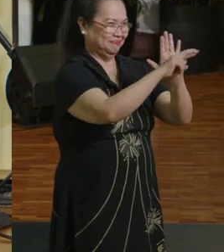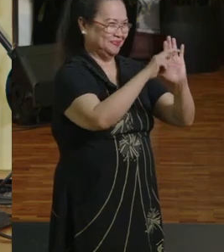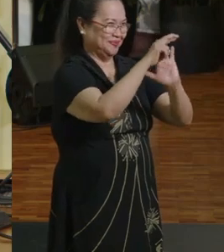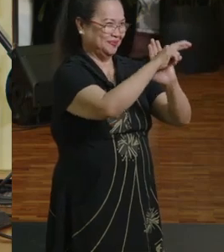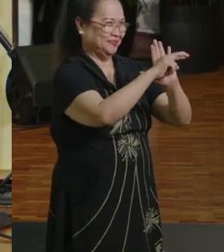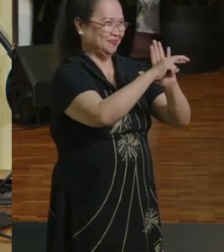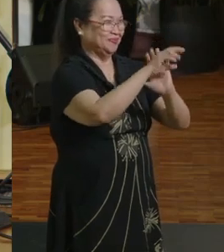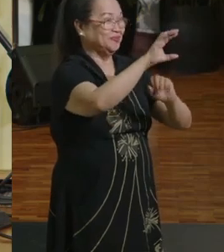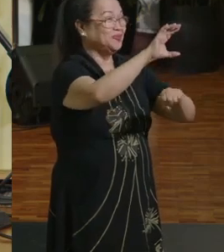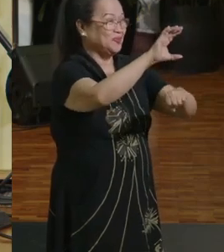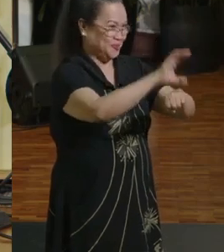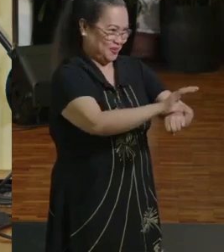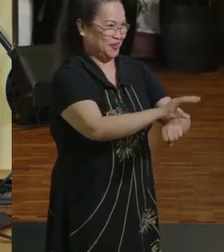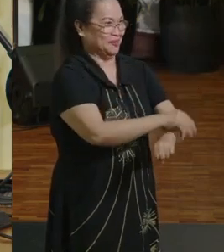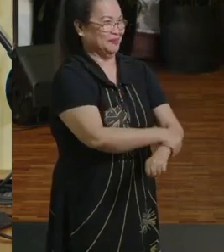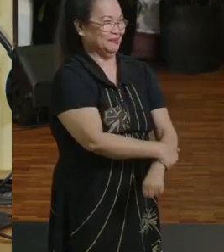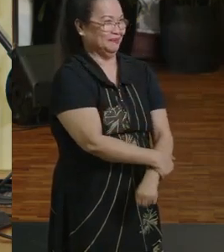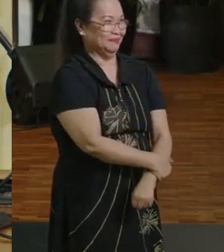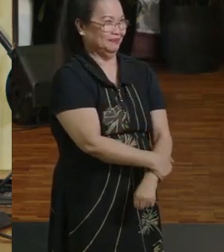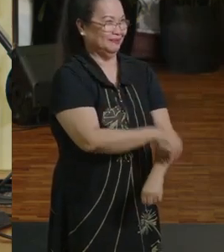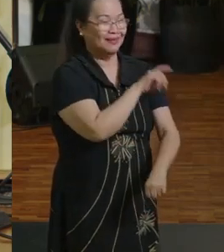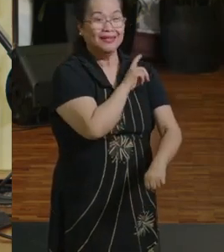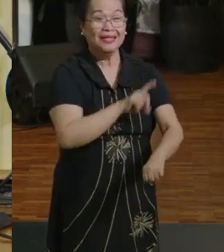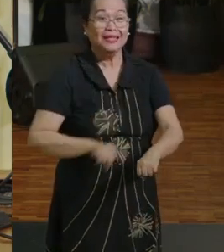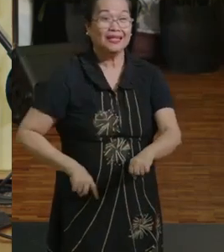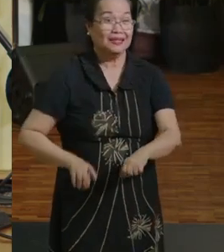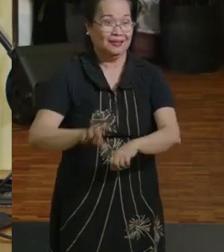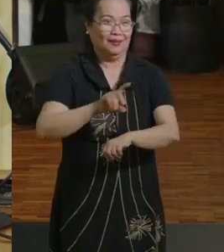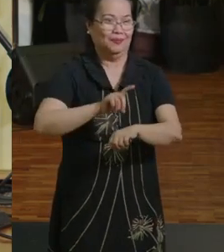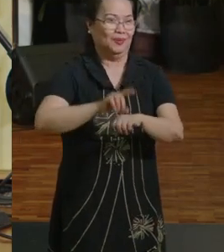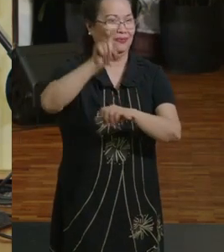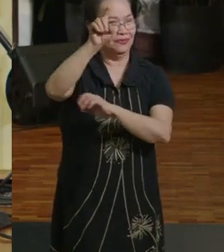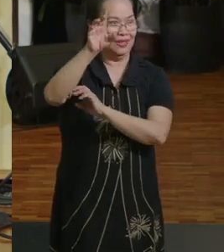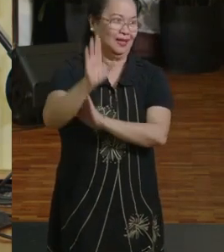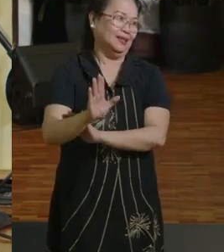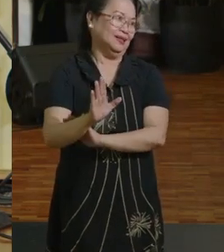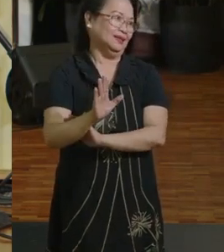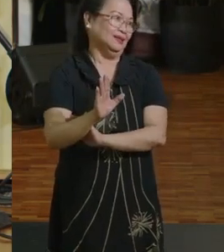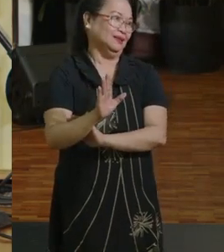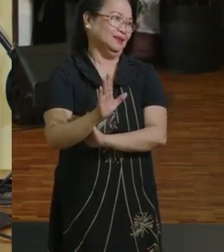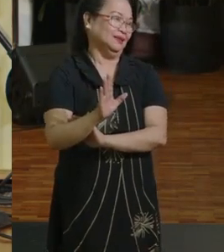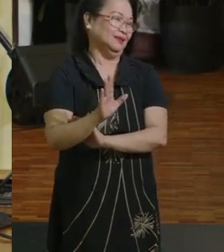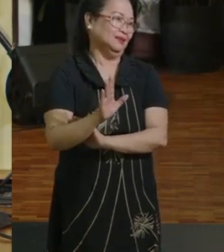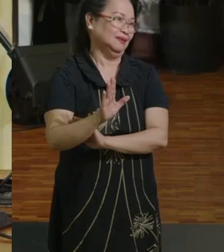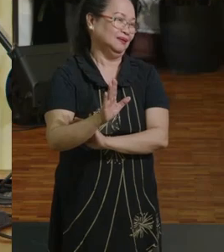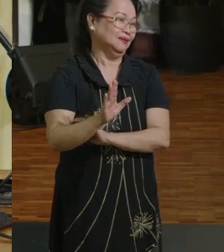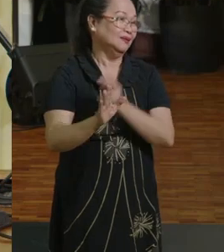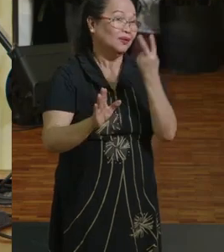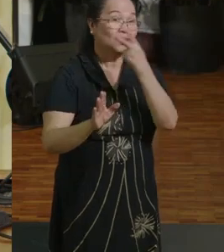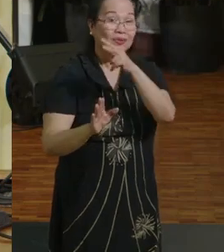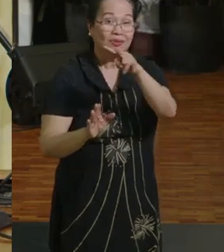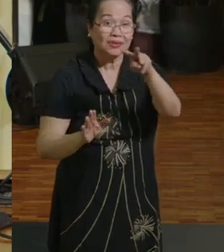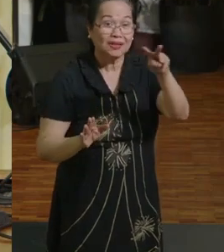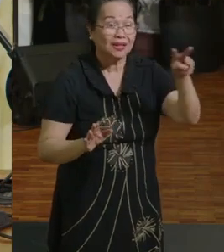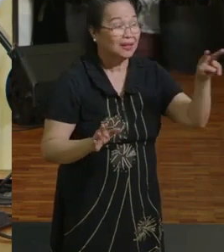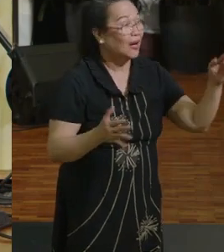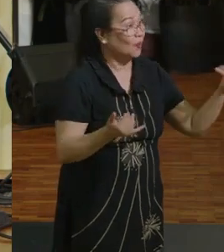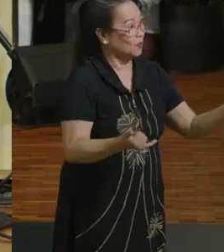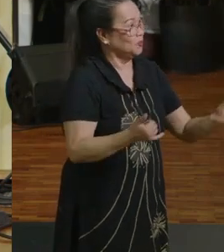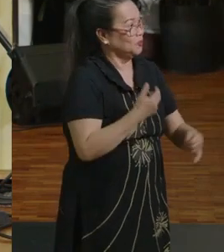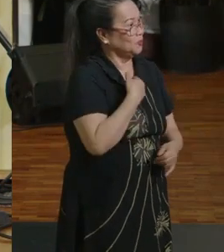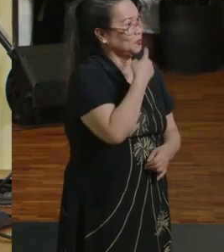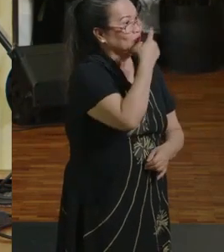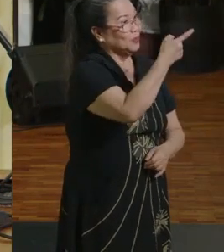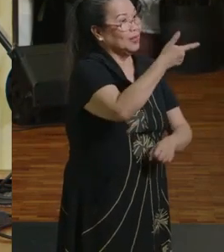sa church, sa kingdom ng ating Panginoon. At nakita na natin yan dito